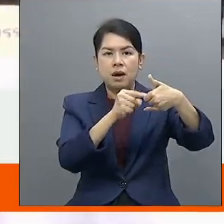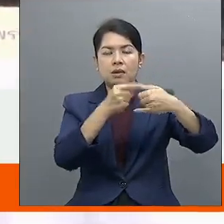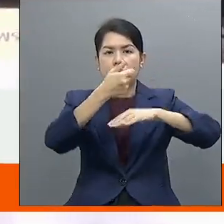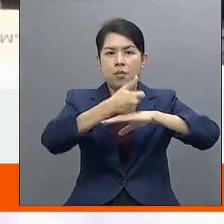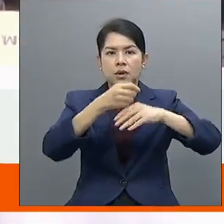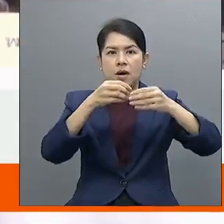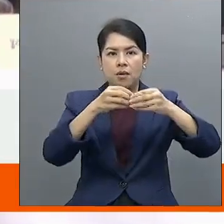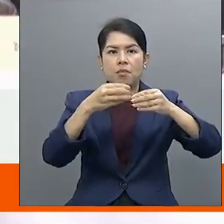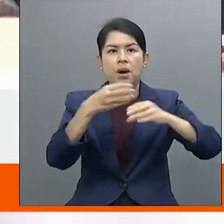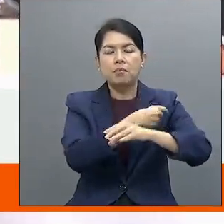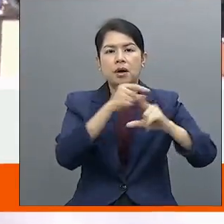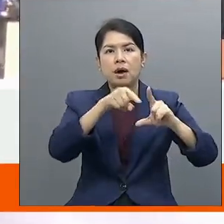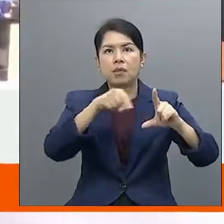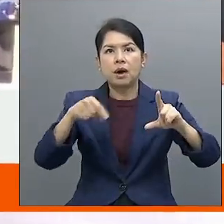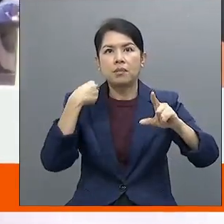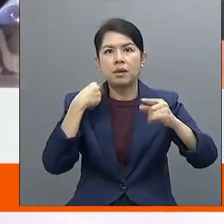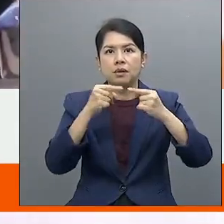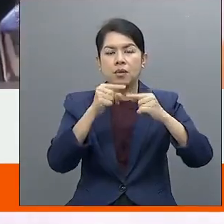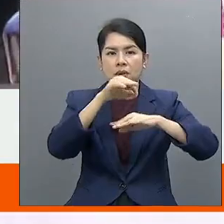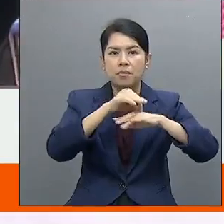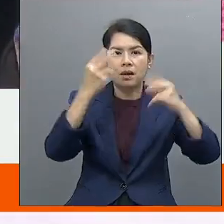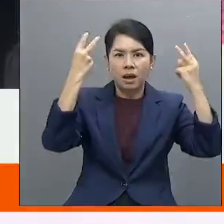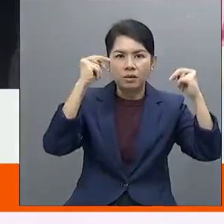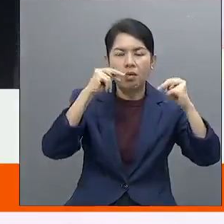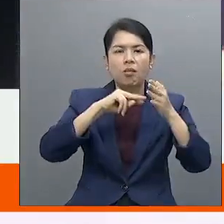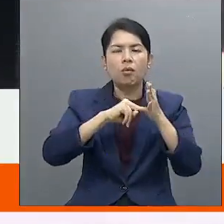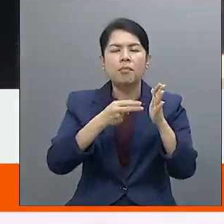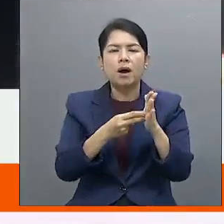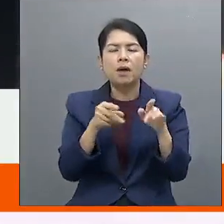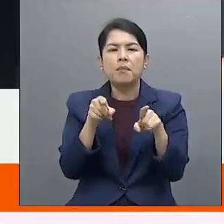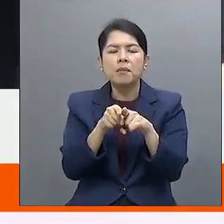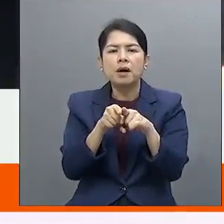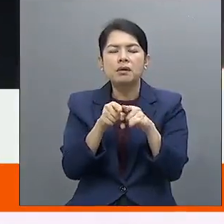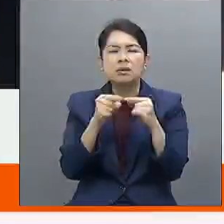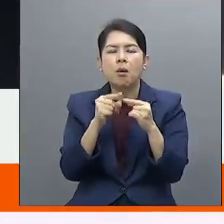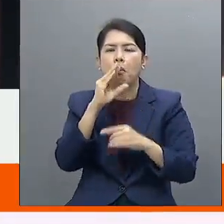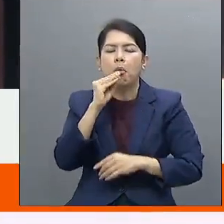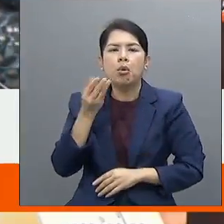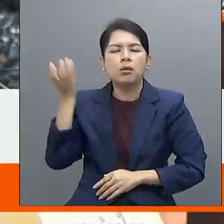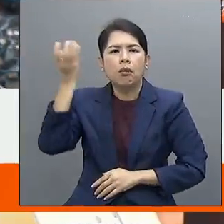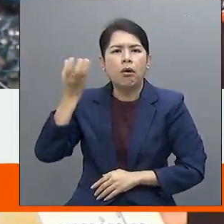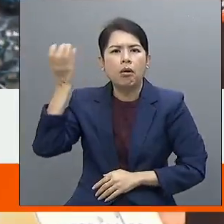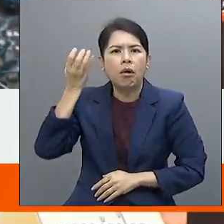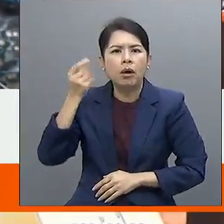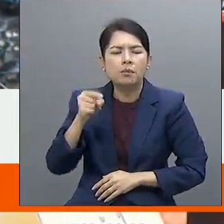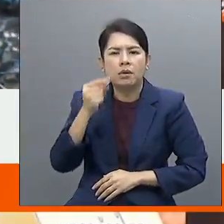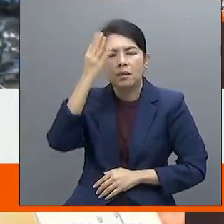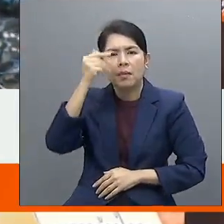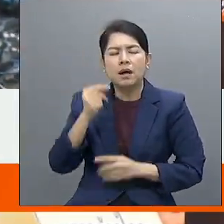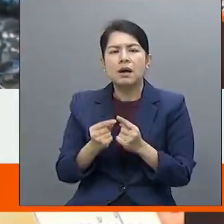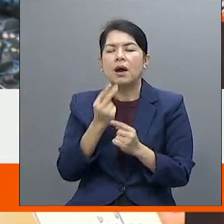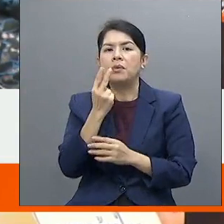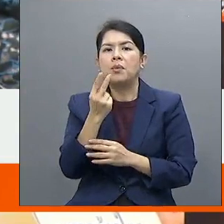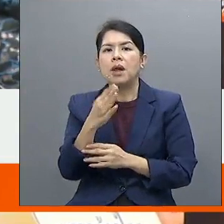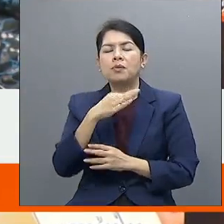ร่วมรัฐบาลกันเนี่ยมันก็เป็นแค่คำพูดเท่านั้นที่ออกมาเพื่อที่ให้สาธารณชนมองแล้วมันไม่น่าเกลียดไม่ให้ต่อต้